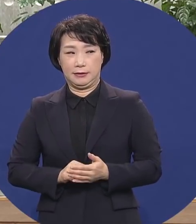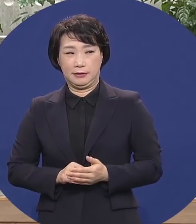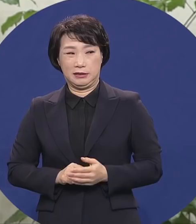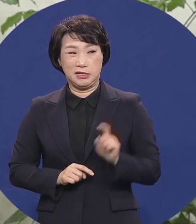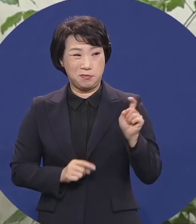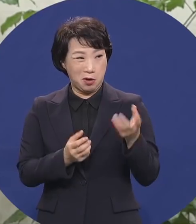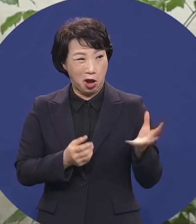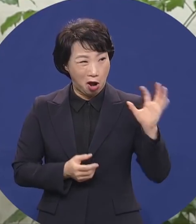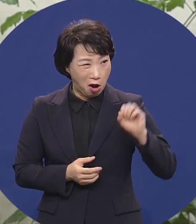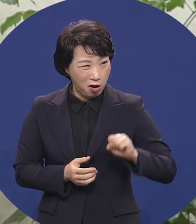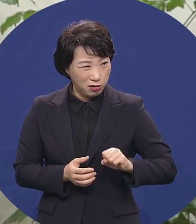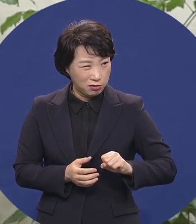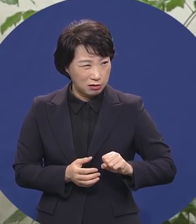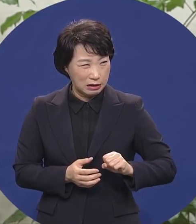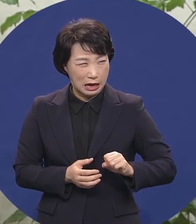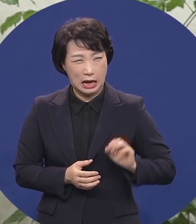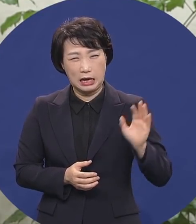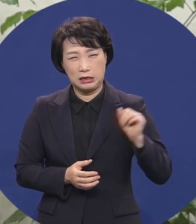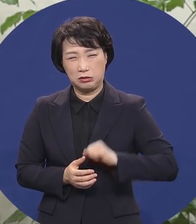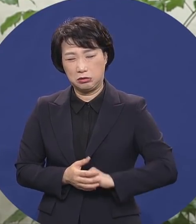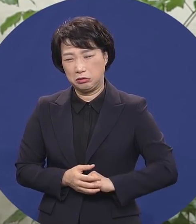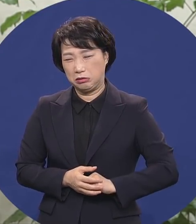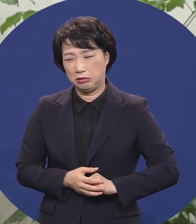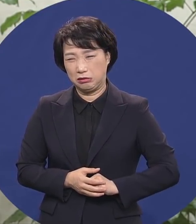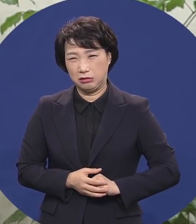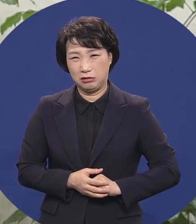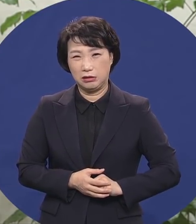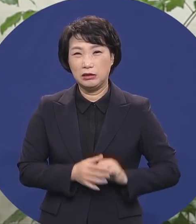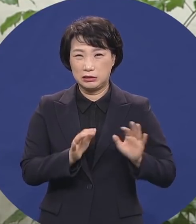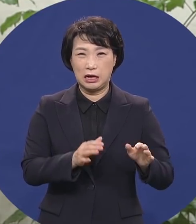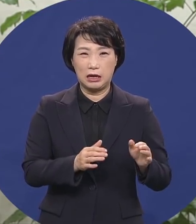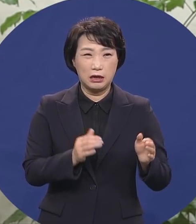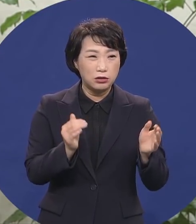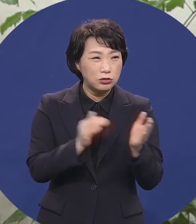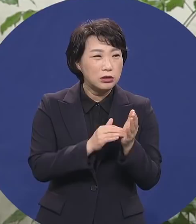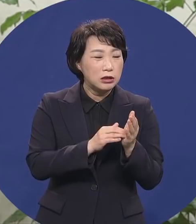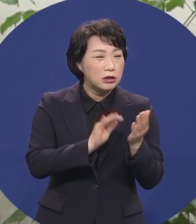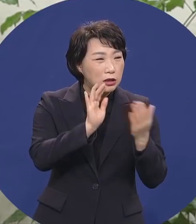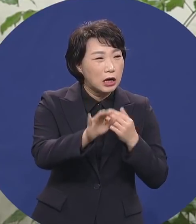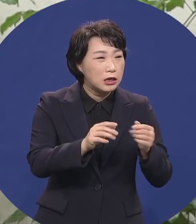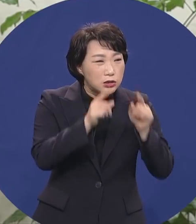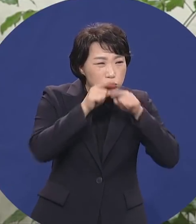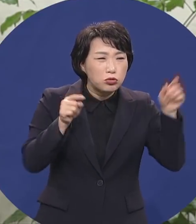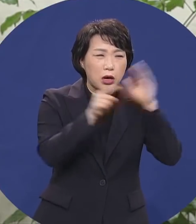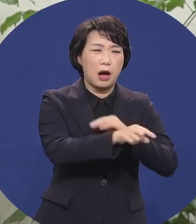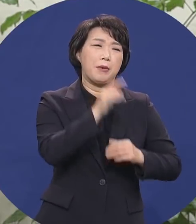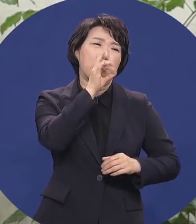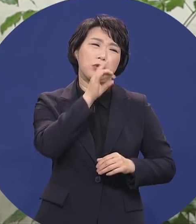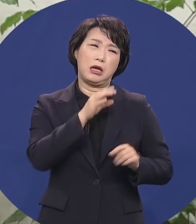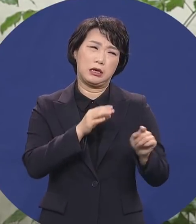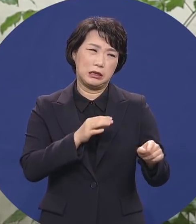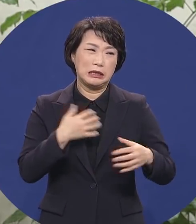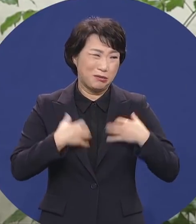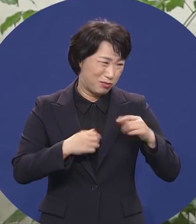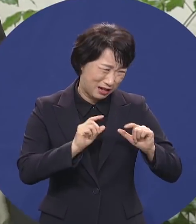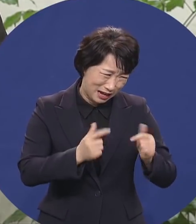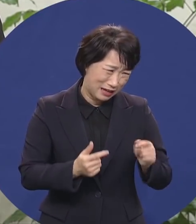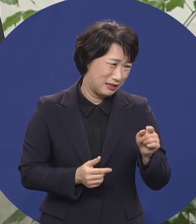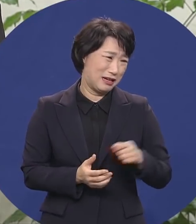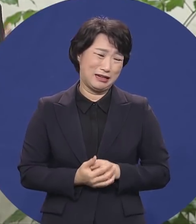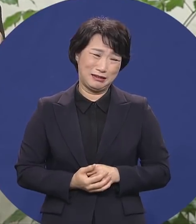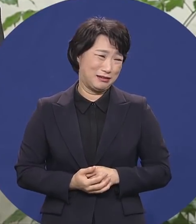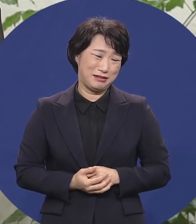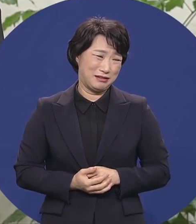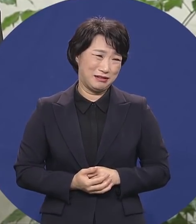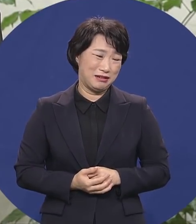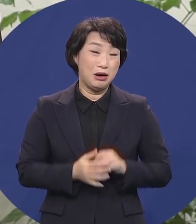10억 시큰 집어먹고 나중에 죽어서 지옥 가면 안 된다. 그건 네 기쁨이 아니야.